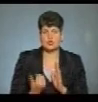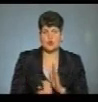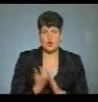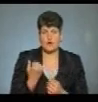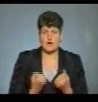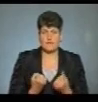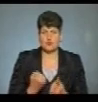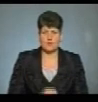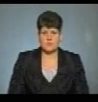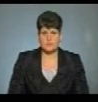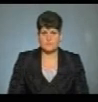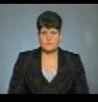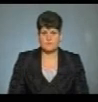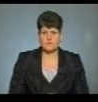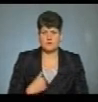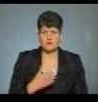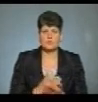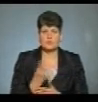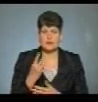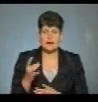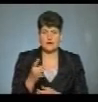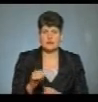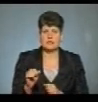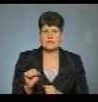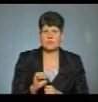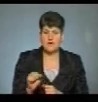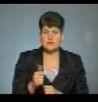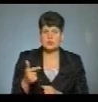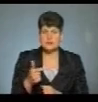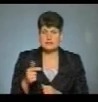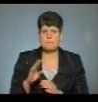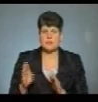автомобілів. Ми обслуговуємо 3 райони – Теребовлянський, Гусятинський,